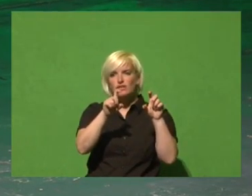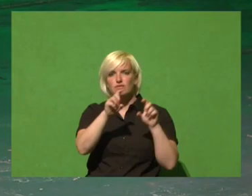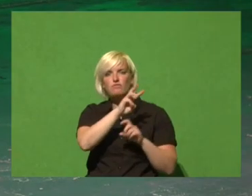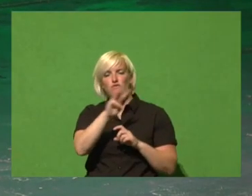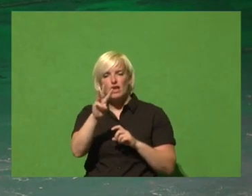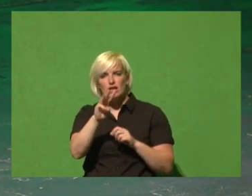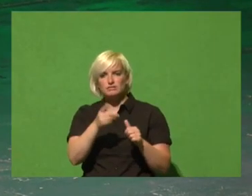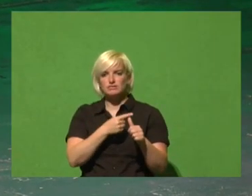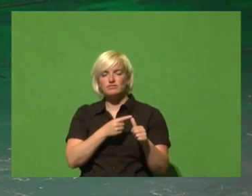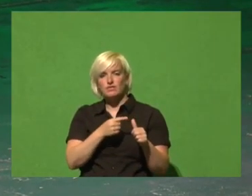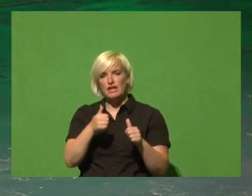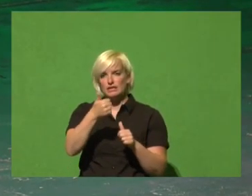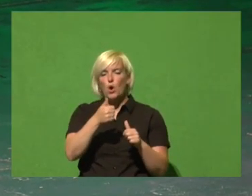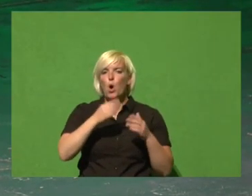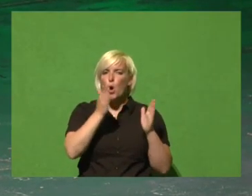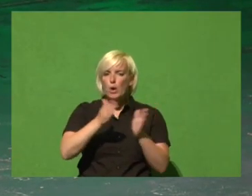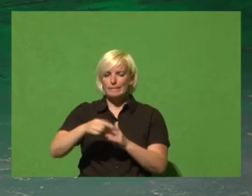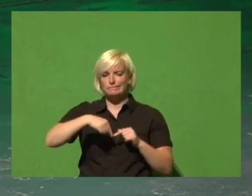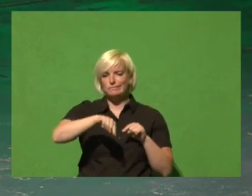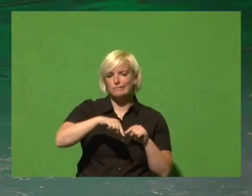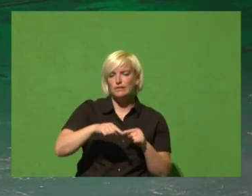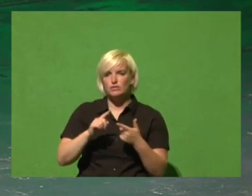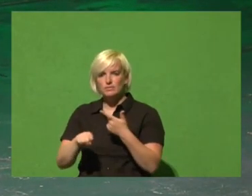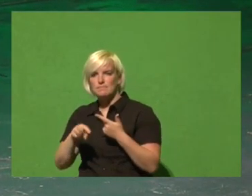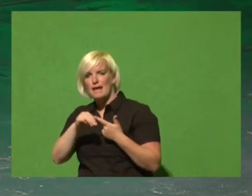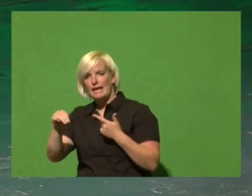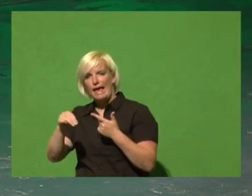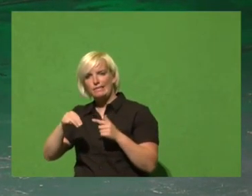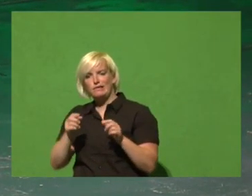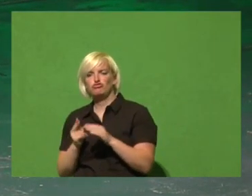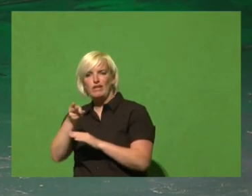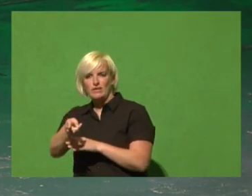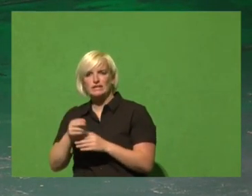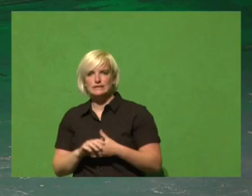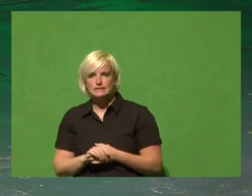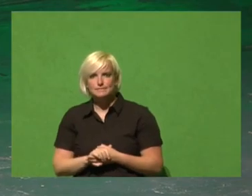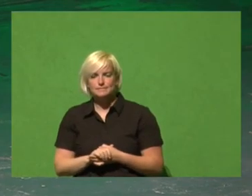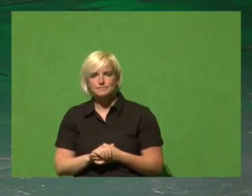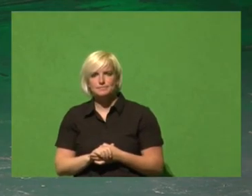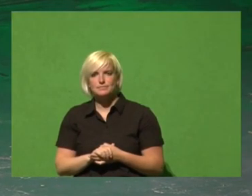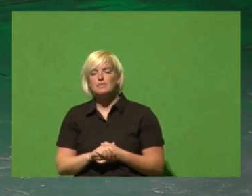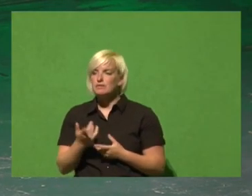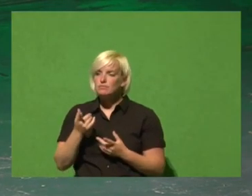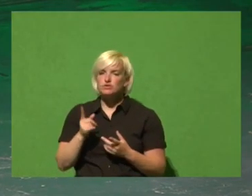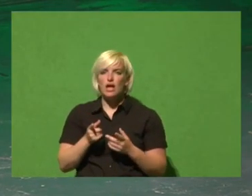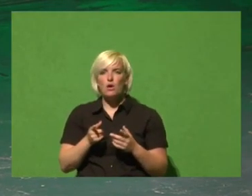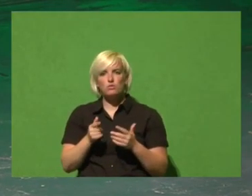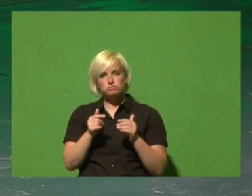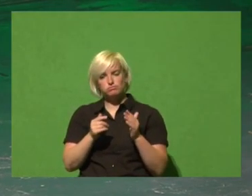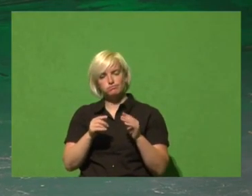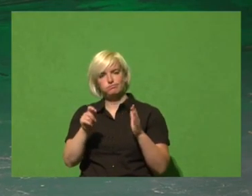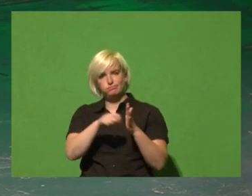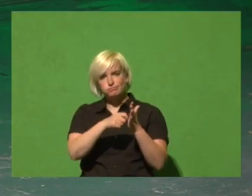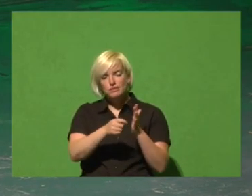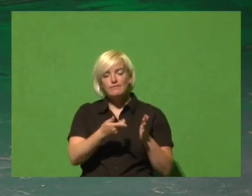Marianne als Stellvertreterin. Das bedeutet aber, weil natürlich die Delegierten auch quotiert sein sollen, dass sozusagen der